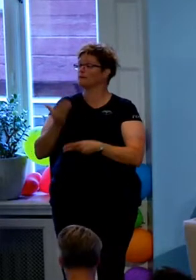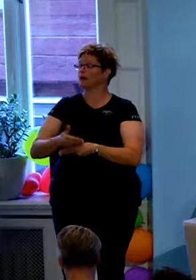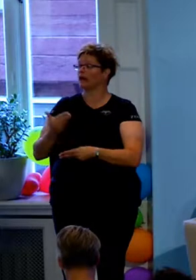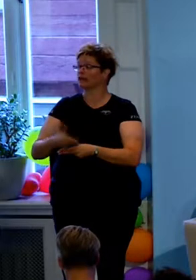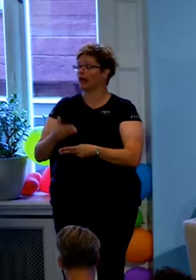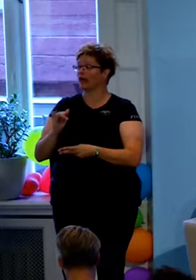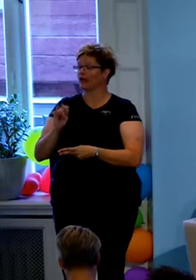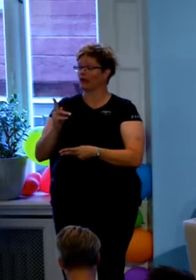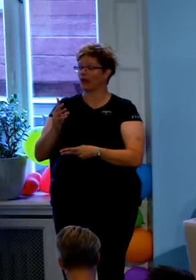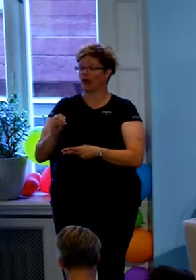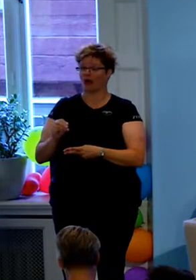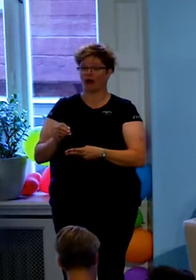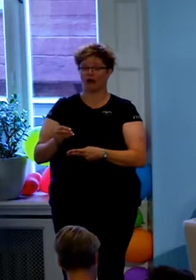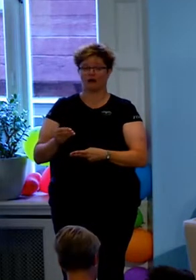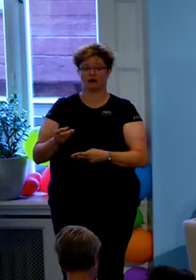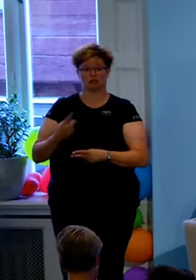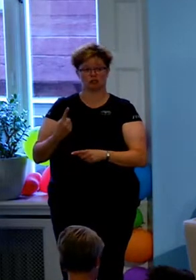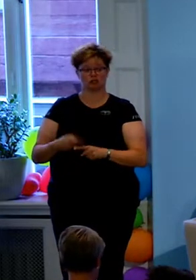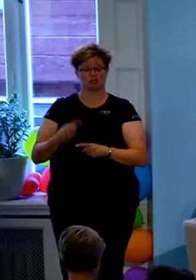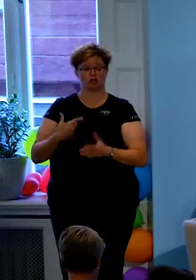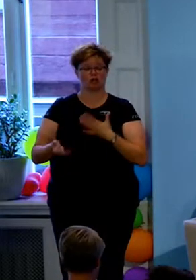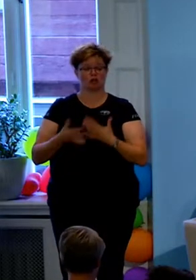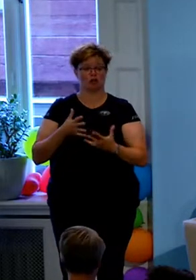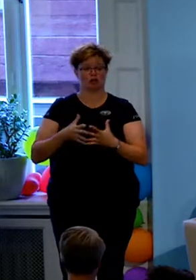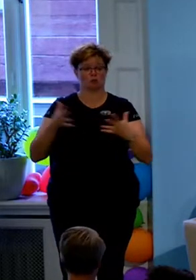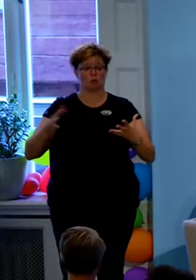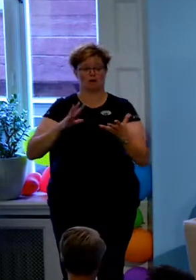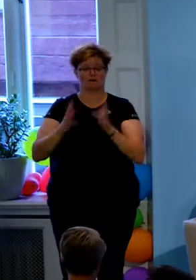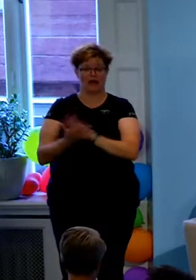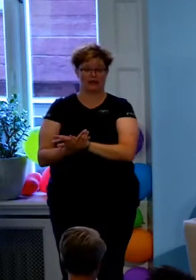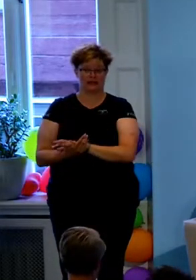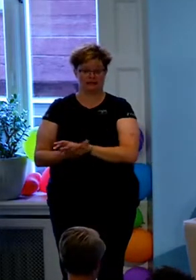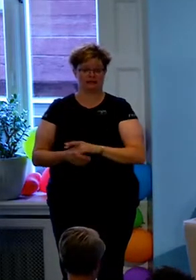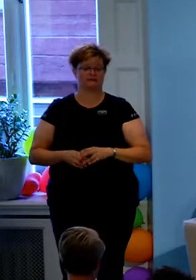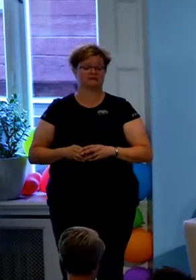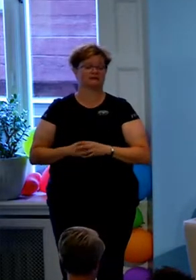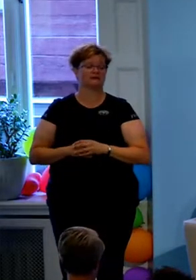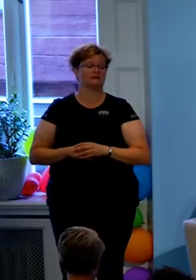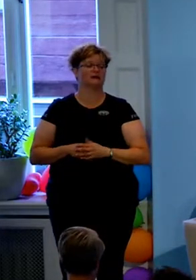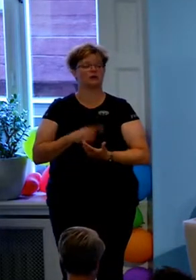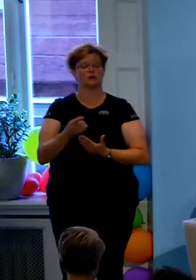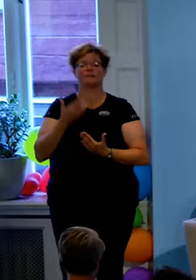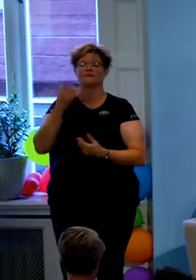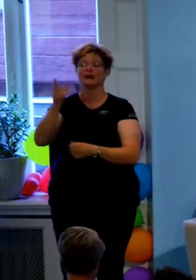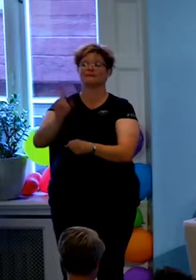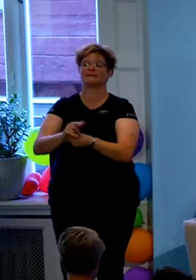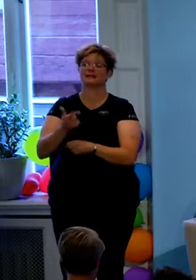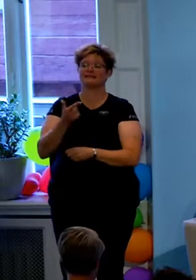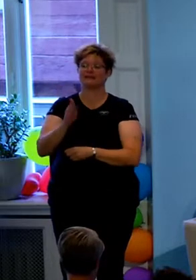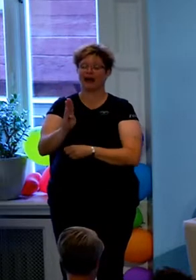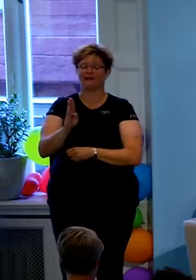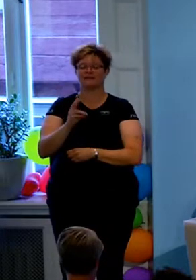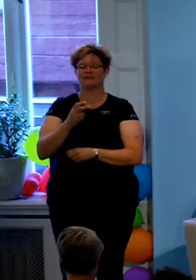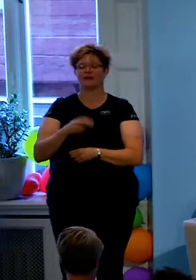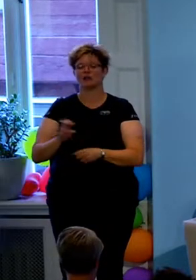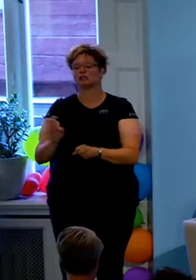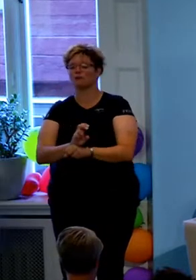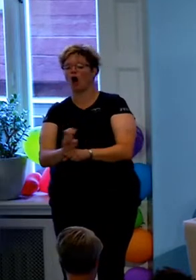Vi har IKEA som ju tydligt gör en stor förändring. De här framtidstrenderna, de här